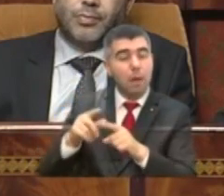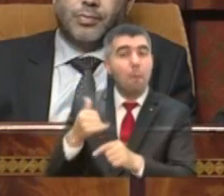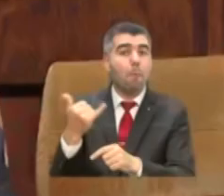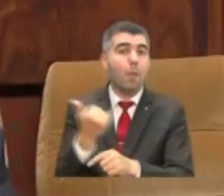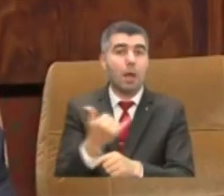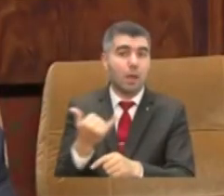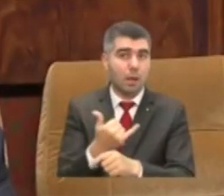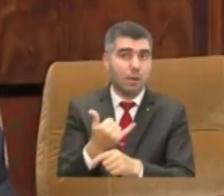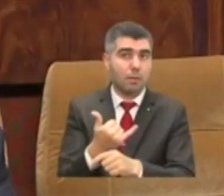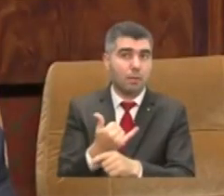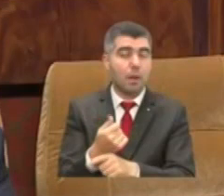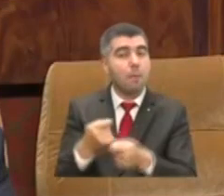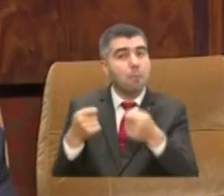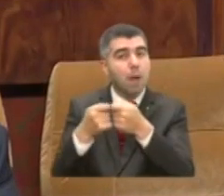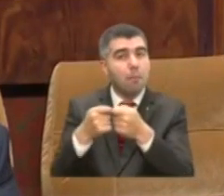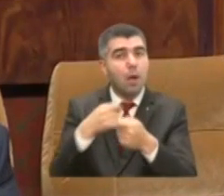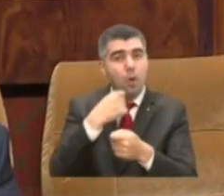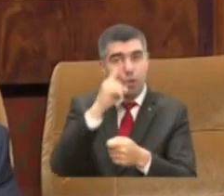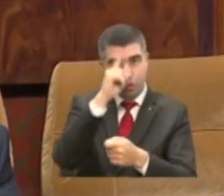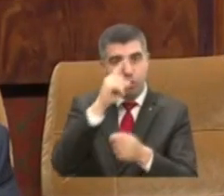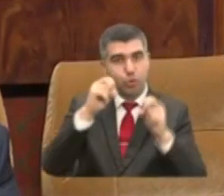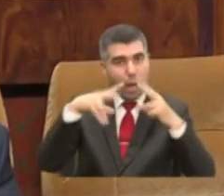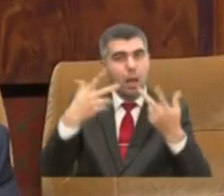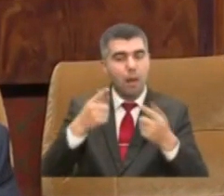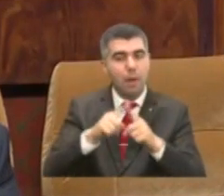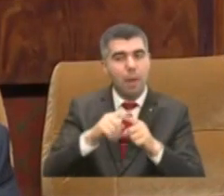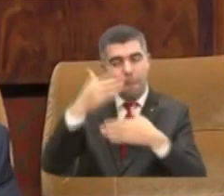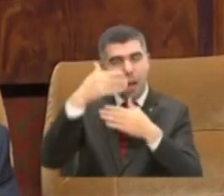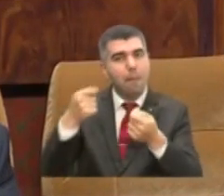دور كبير، فاحنا بغينا نعطيو الدور للتكوين المهني. ولذلك